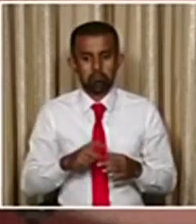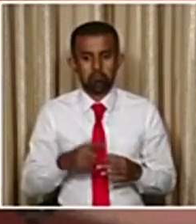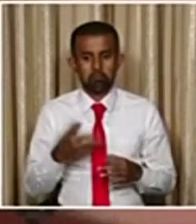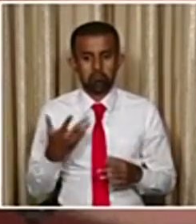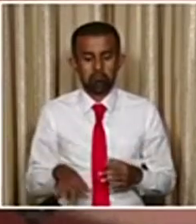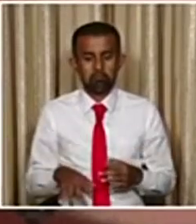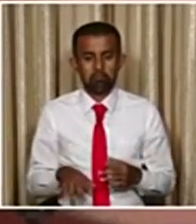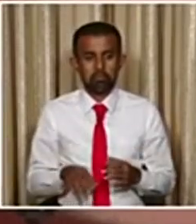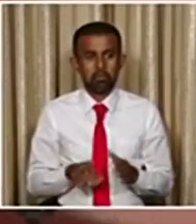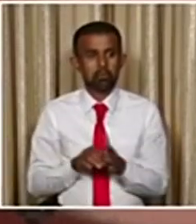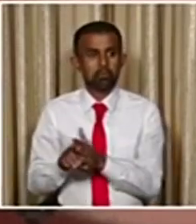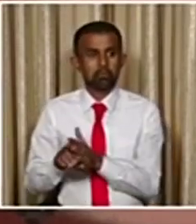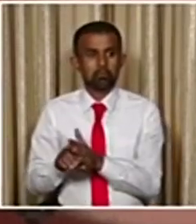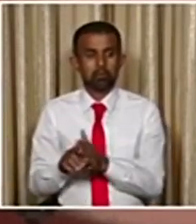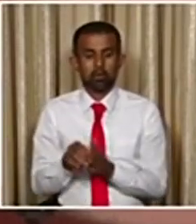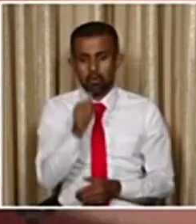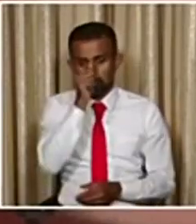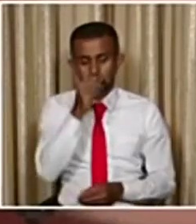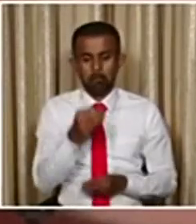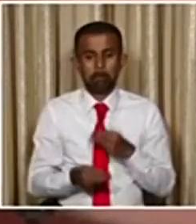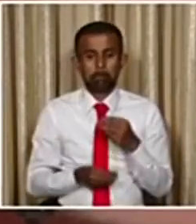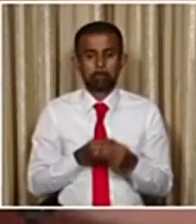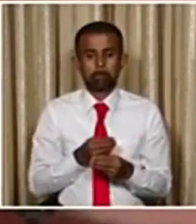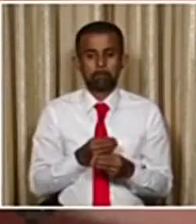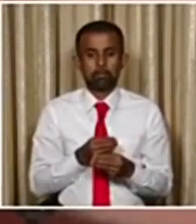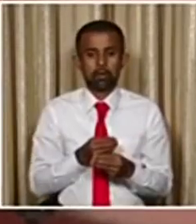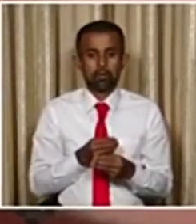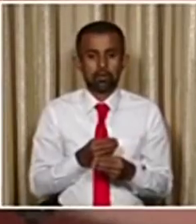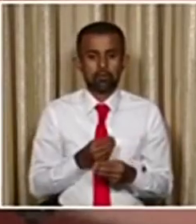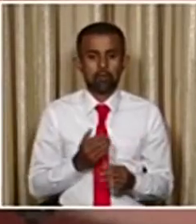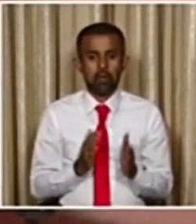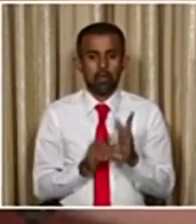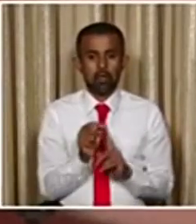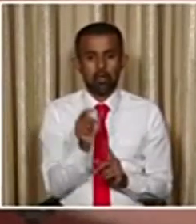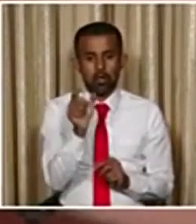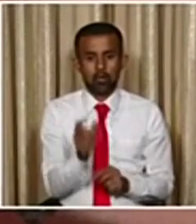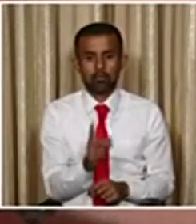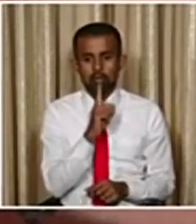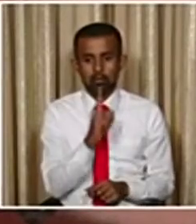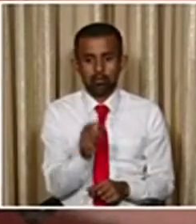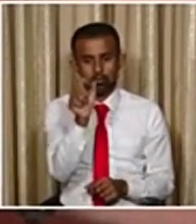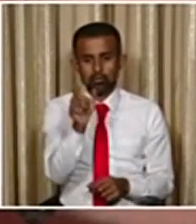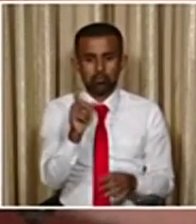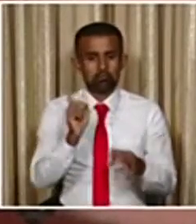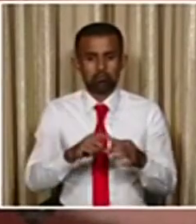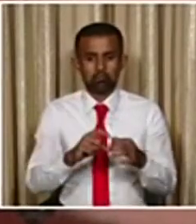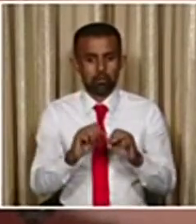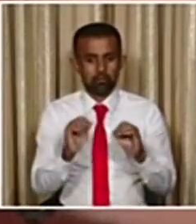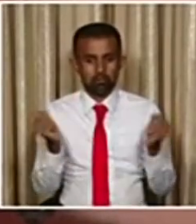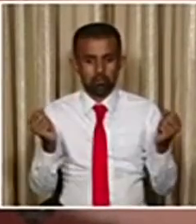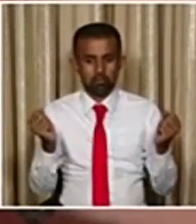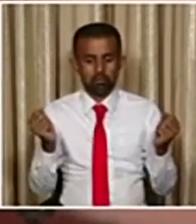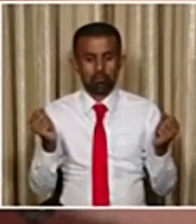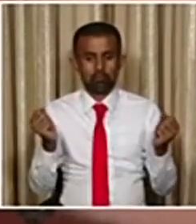උනේ මේ කැසිනෝ ජාවාර. ඒ වගේ මම ඇමරතුමාගෙන් ඉල්ලන ඔබතුමාට අදාළ ප්‍රශ්නයක් නෙවෙයි අපේ මේ